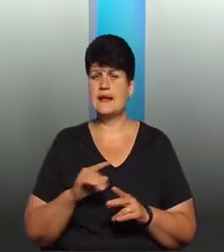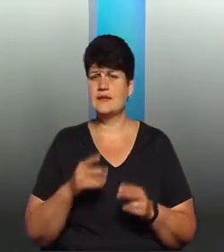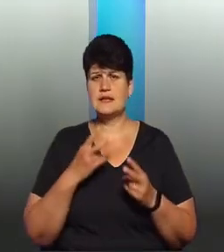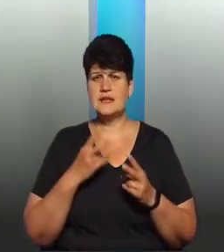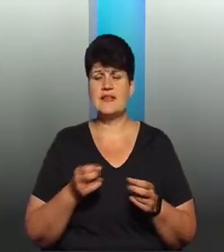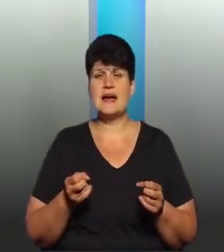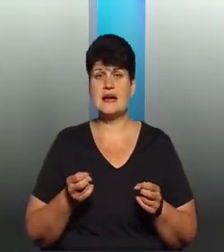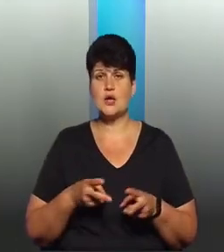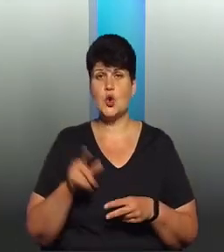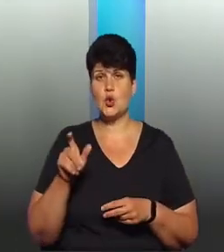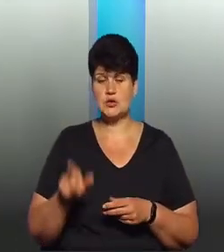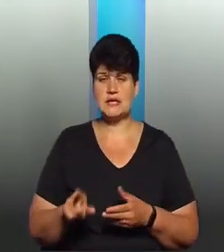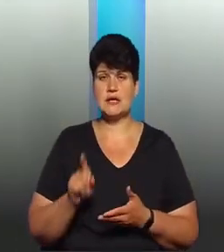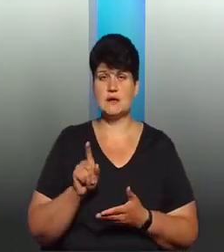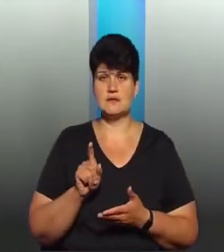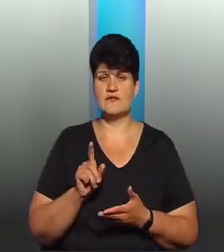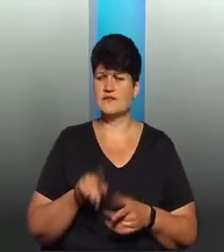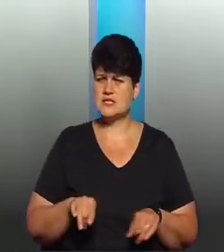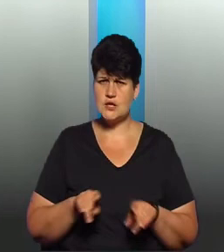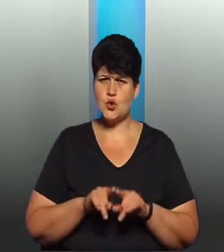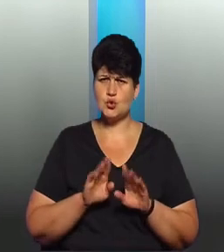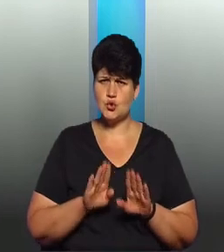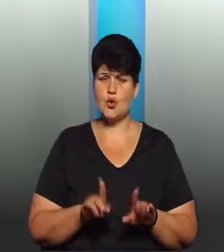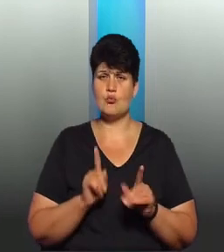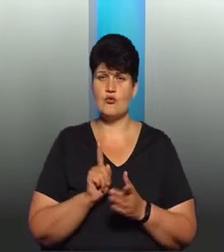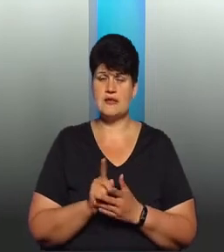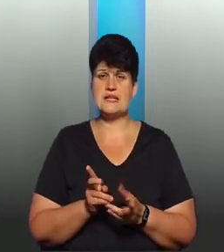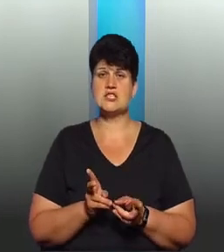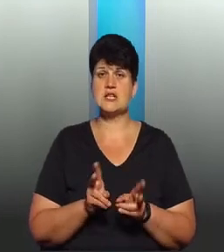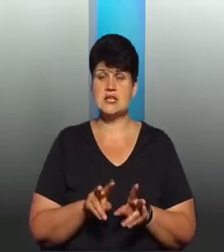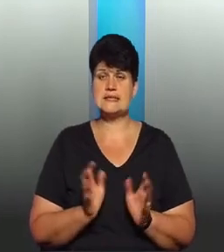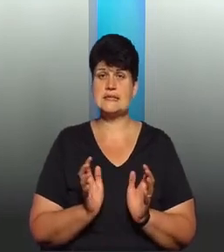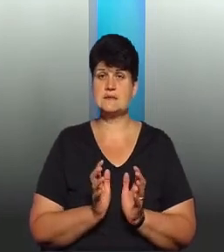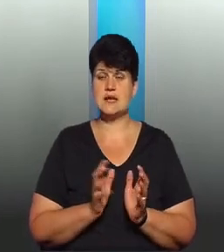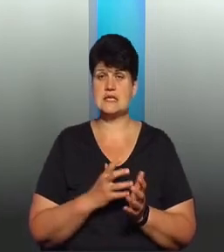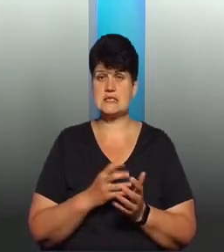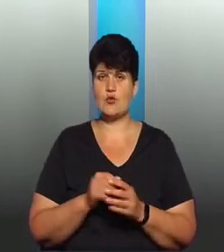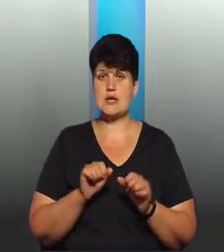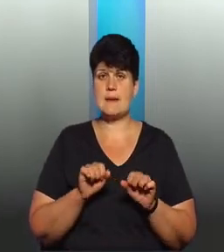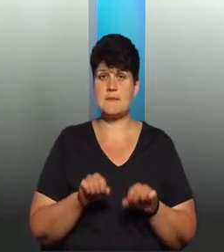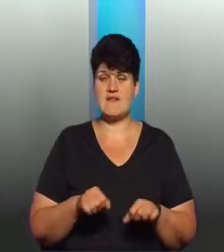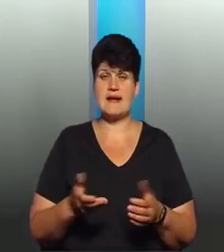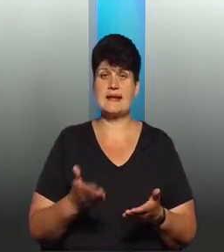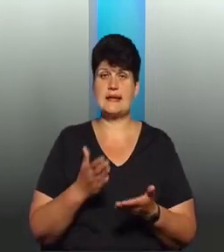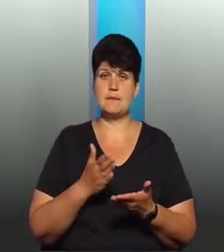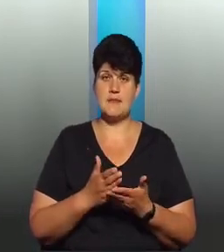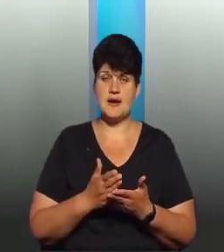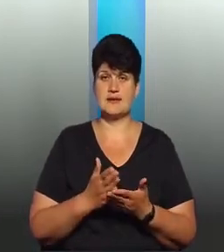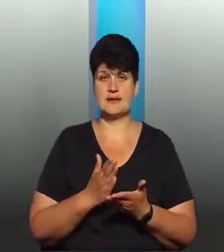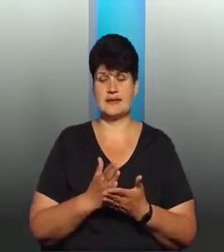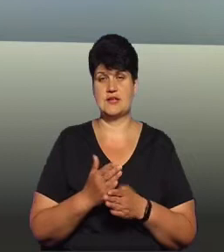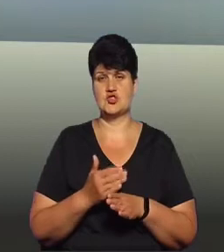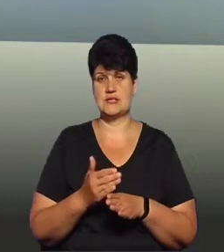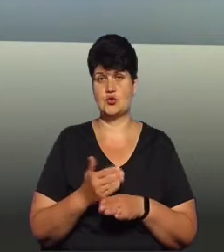повинна залишатися і зберігати свої права, які вона має і які є невід'ємною частиною її життя. Дякую. Я